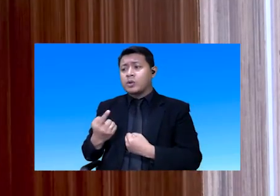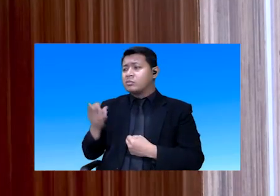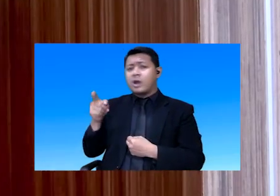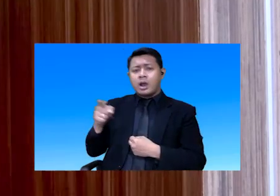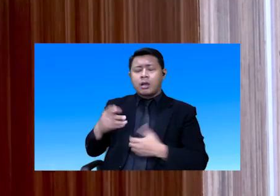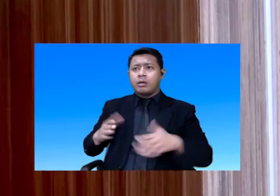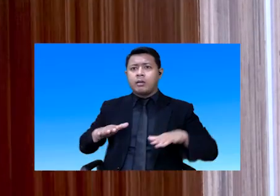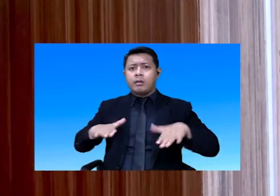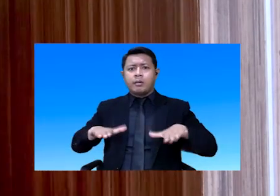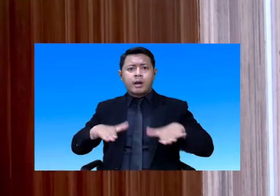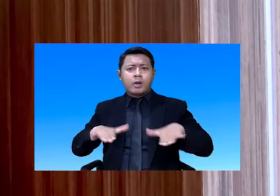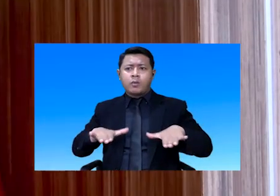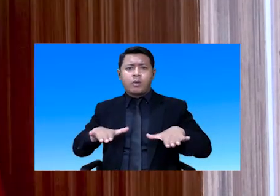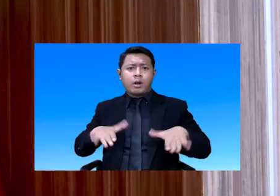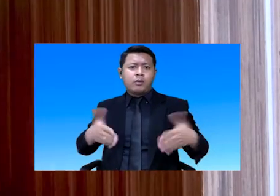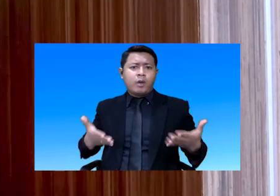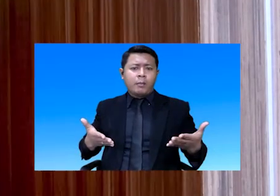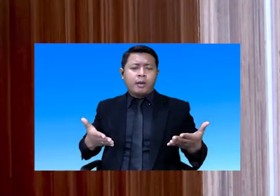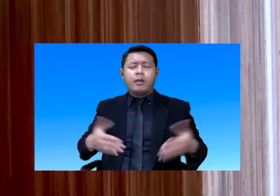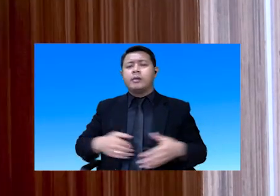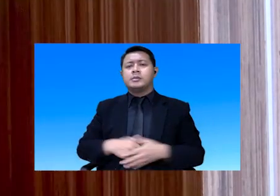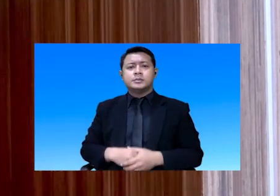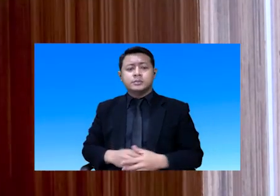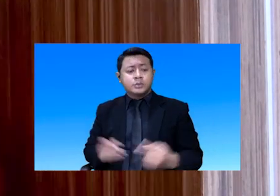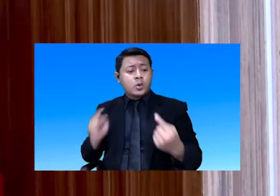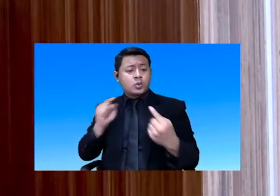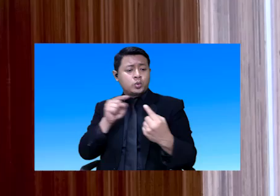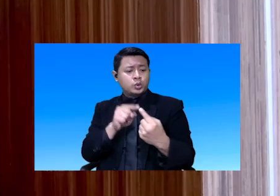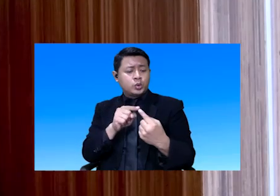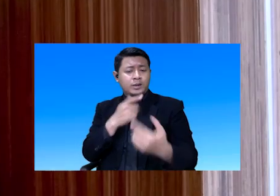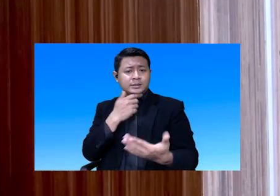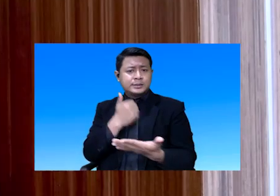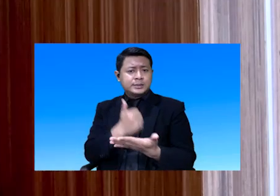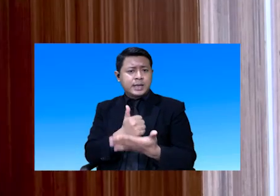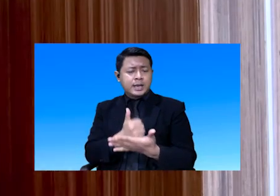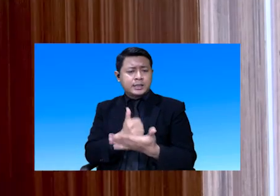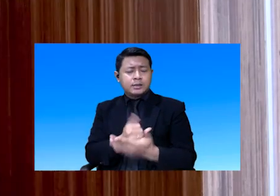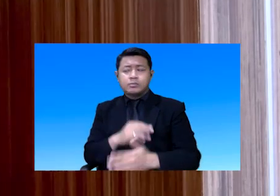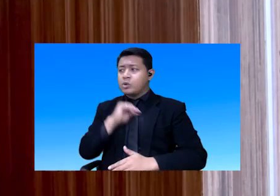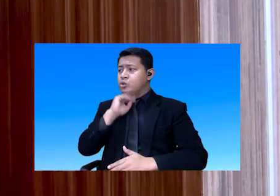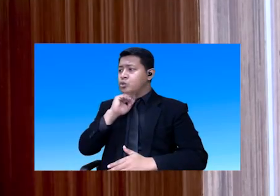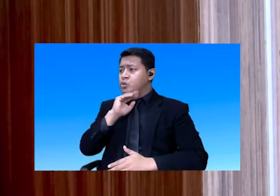Tujuan sejati menunggumu sudah. Tetaplah pada pendirian